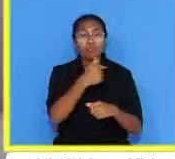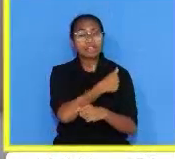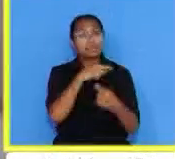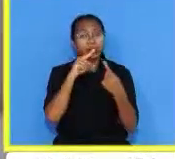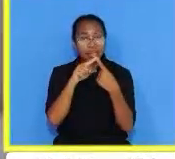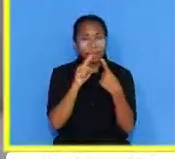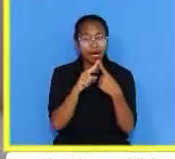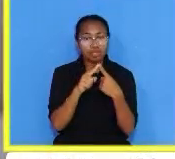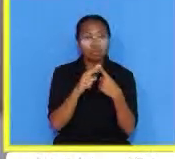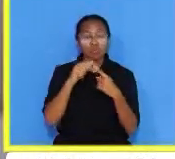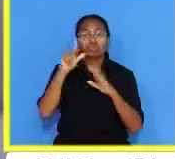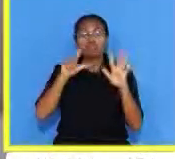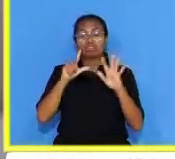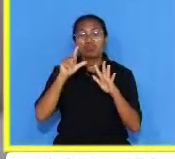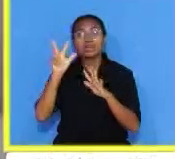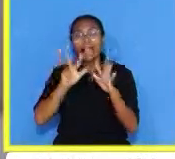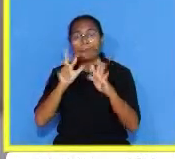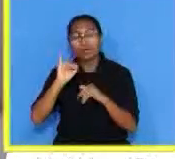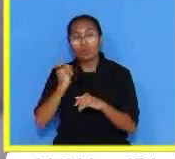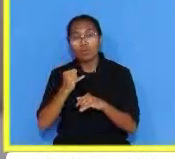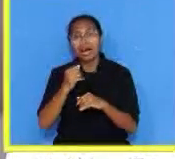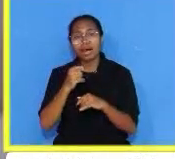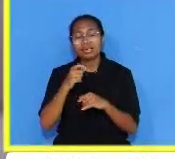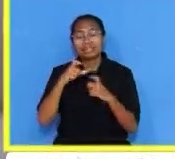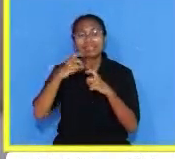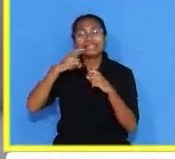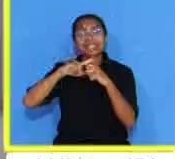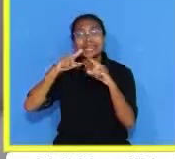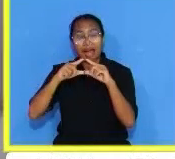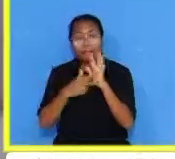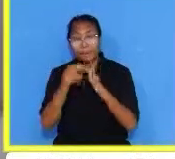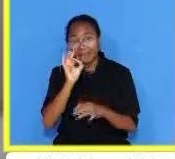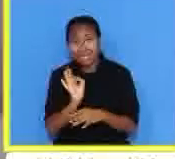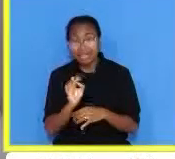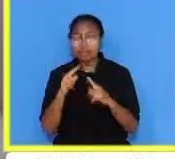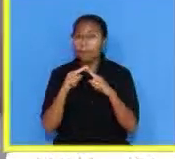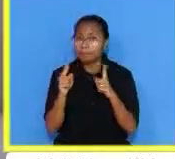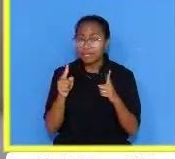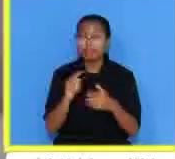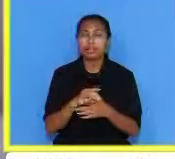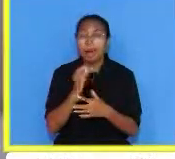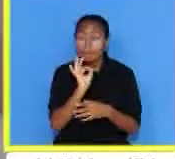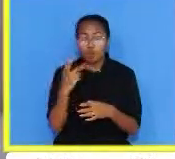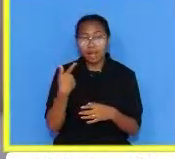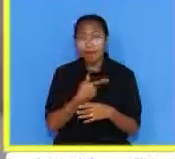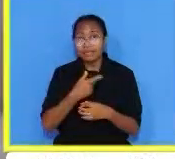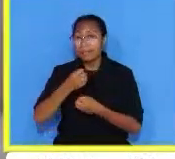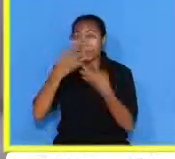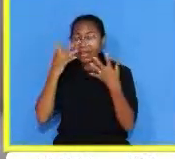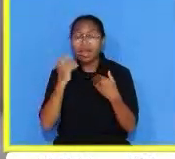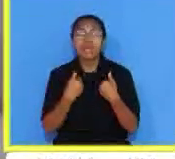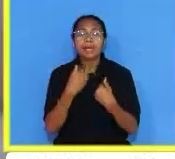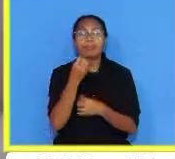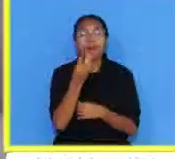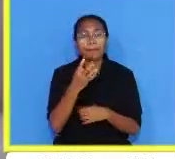pertamanya sudah di 78, sekian persen. iya, Tetapi perlu kami sampaikan masih ada